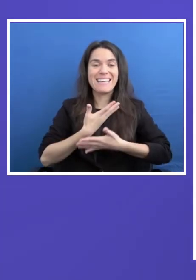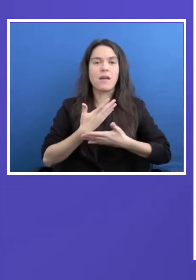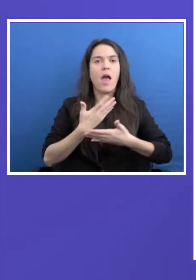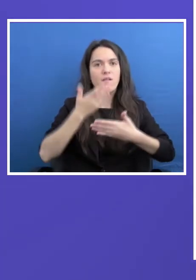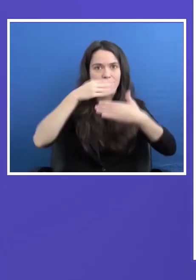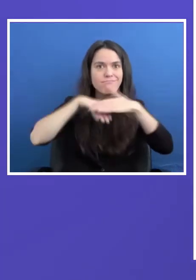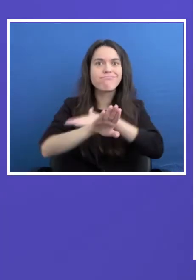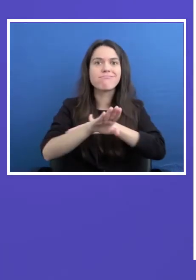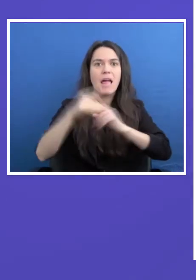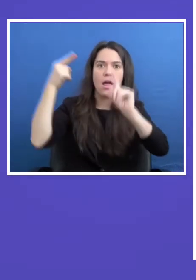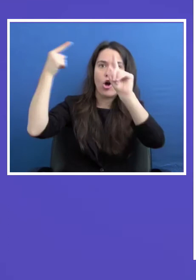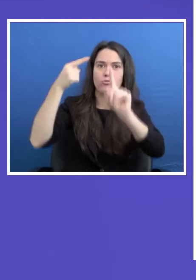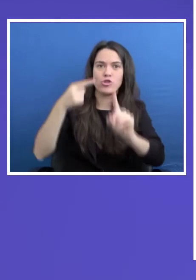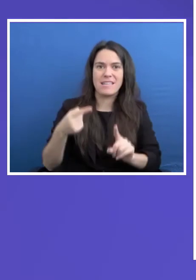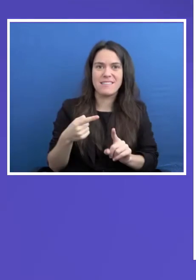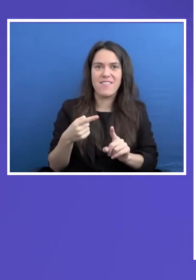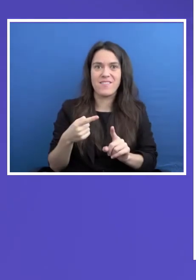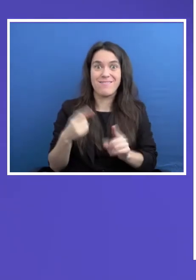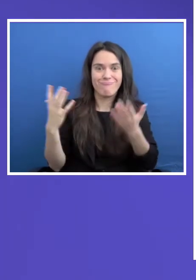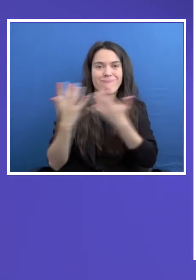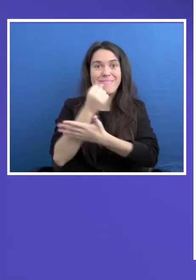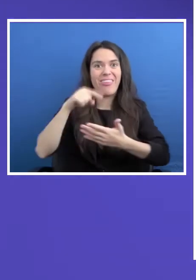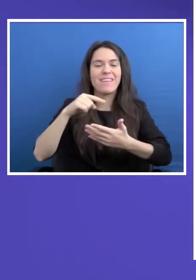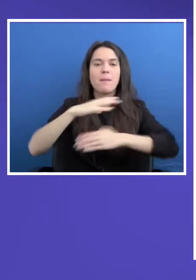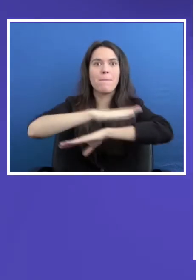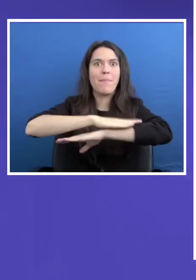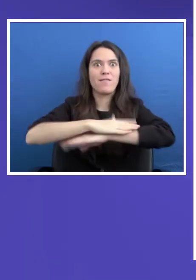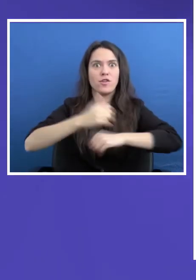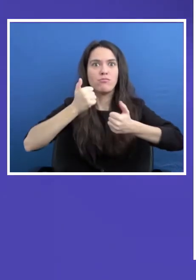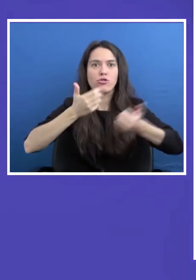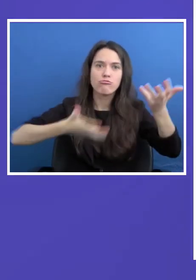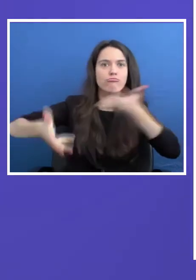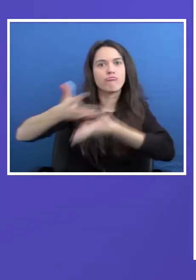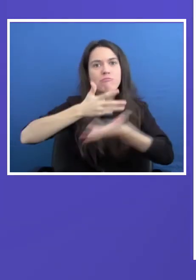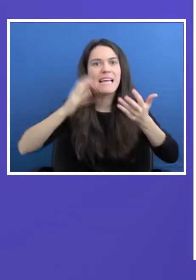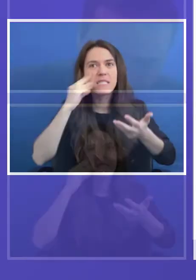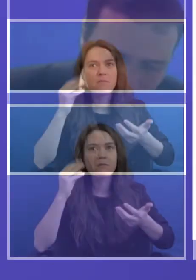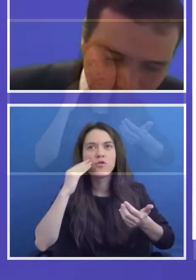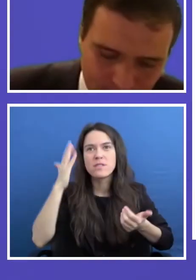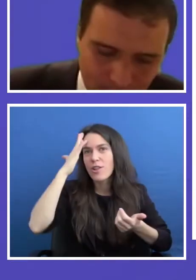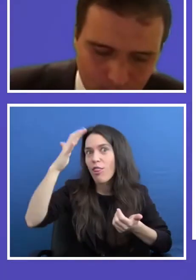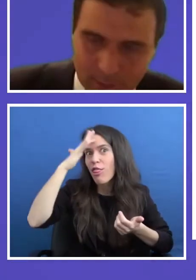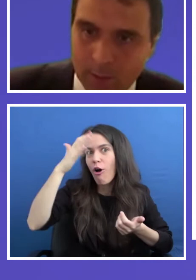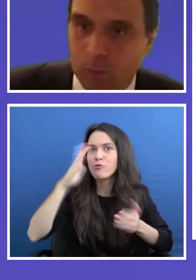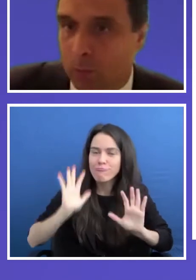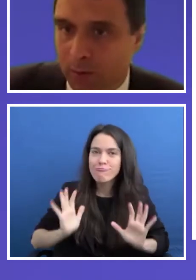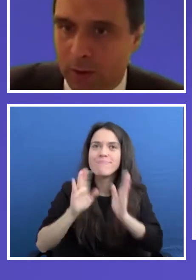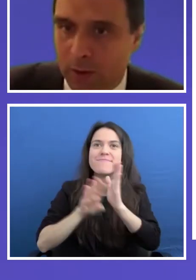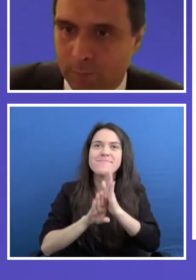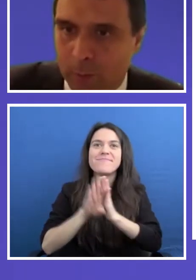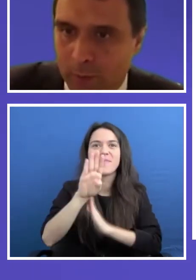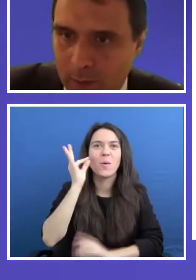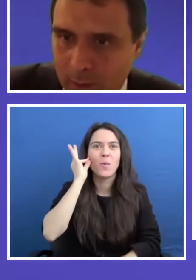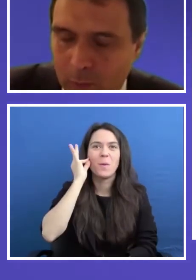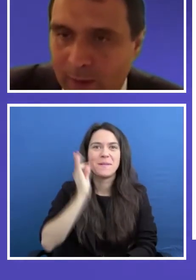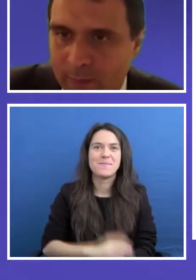وشكل المرأة المفروض أن يكون موجود في الفترة القادمة إن شاء الله. شكرا رانيا. We have now